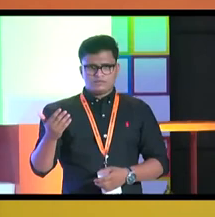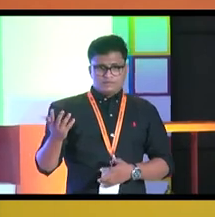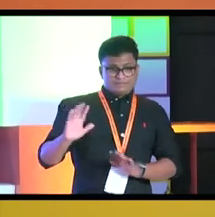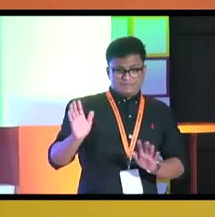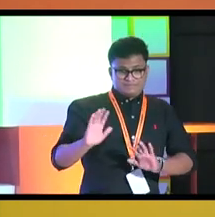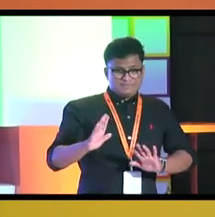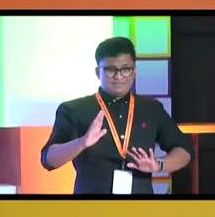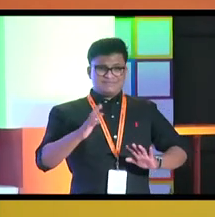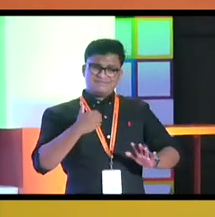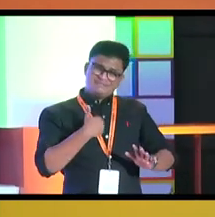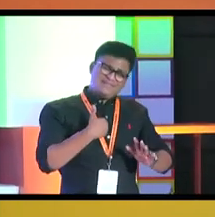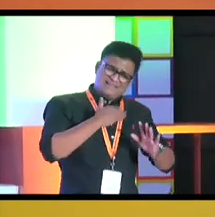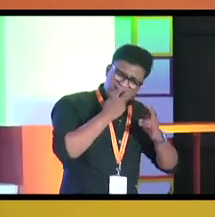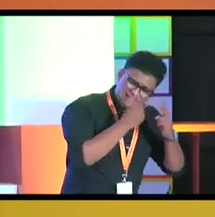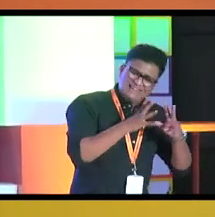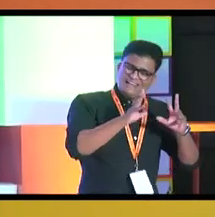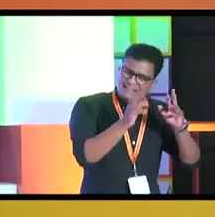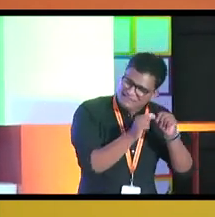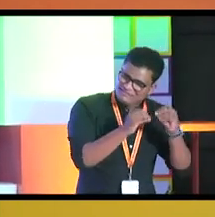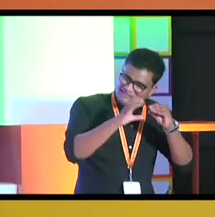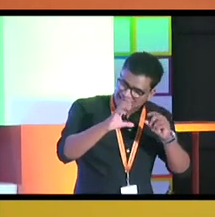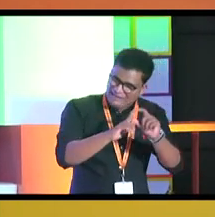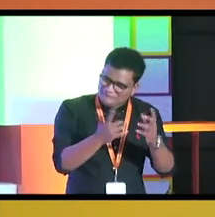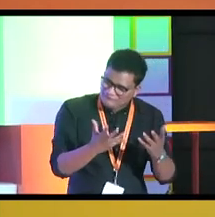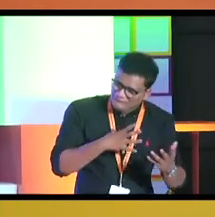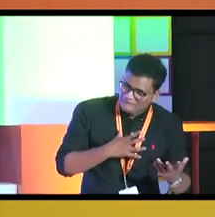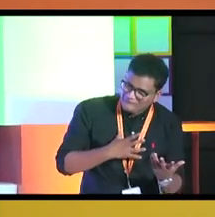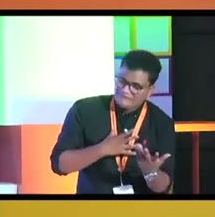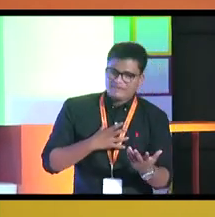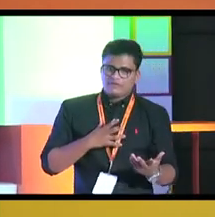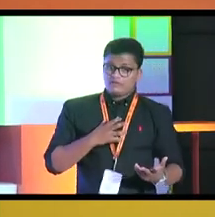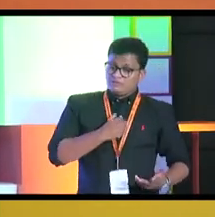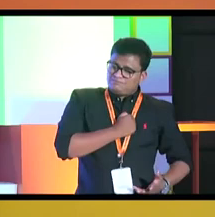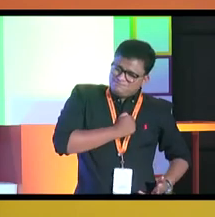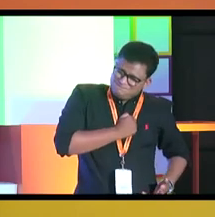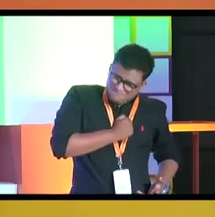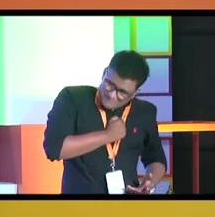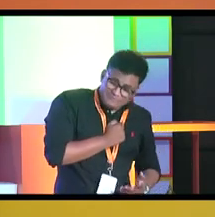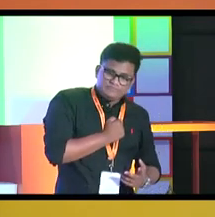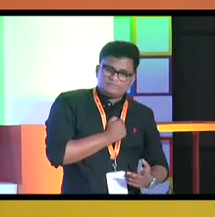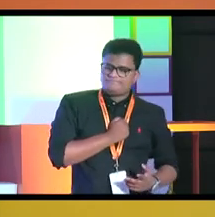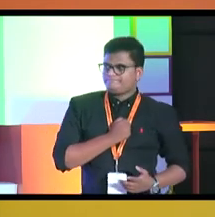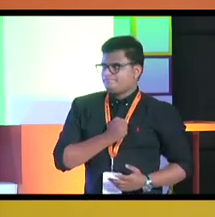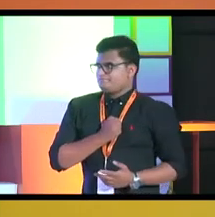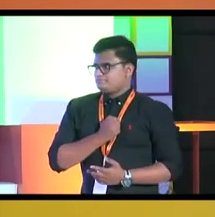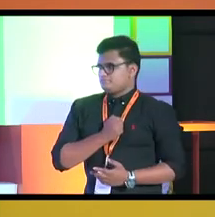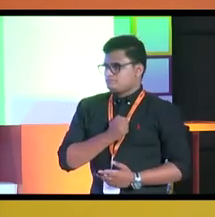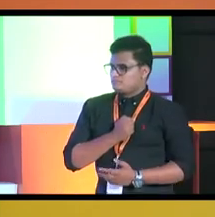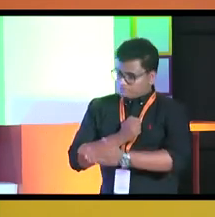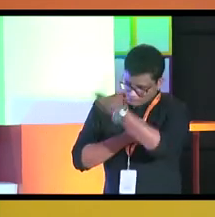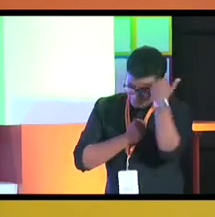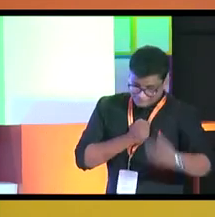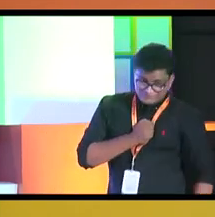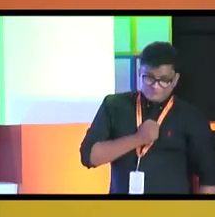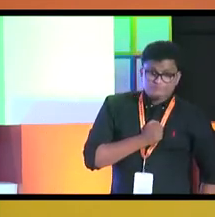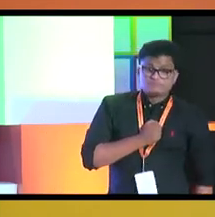आपको कि चील ग्रुप की ABCD बताऊँगा. पूरे अविश्वास के साथ मैंने कहा बता, और